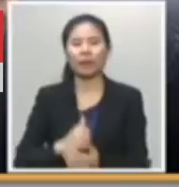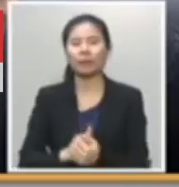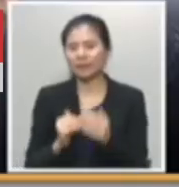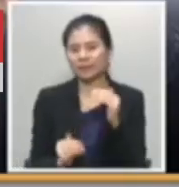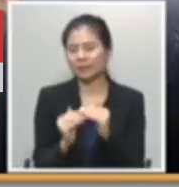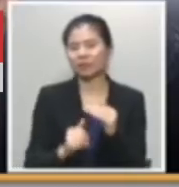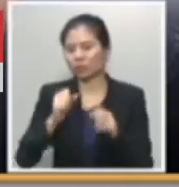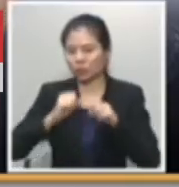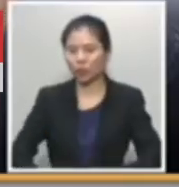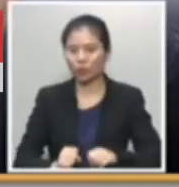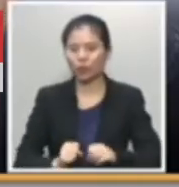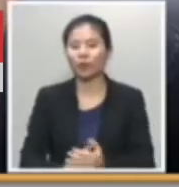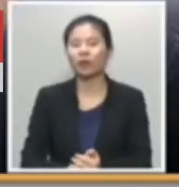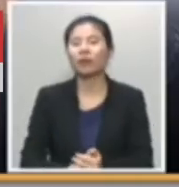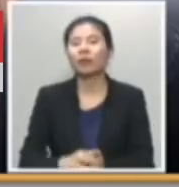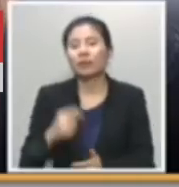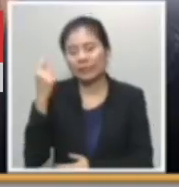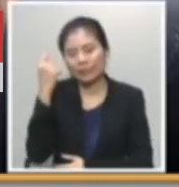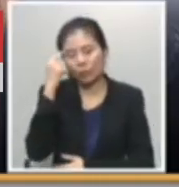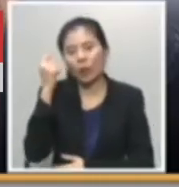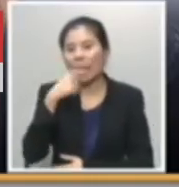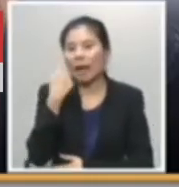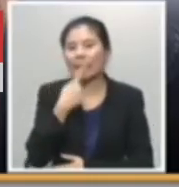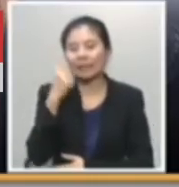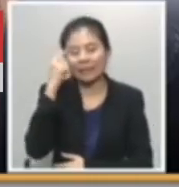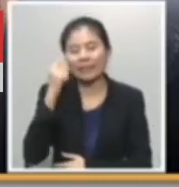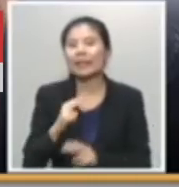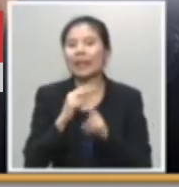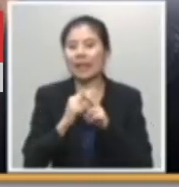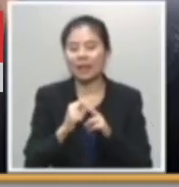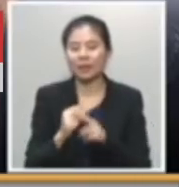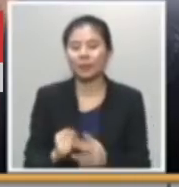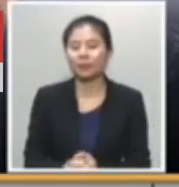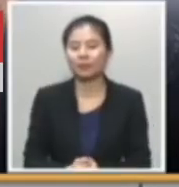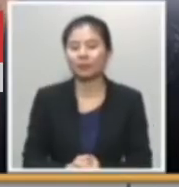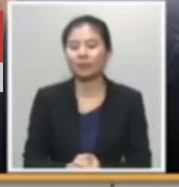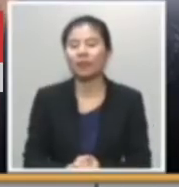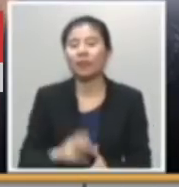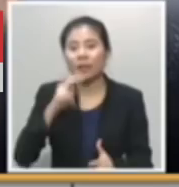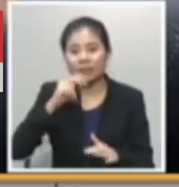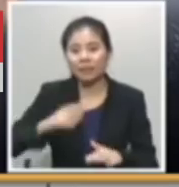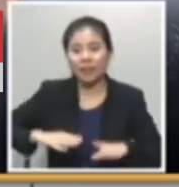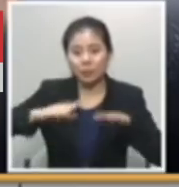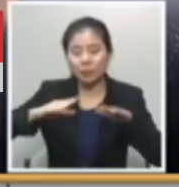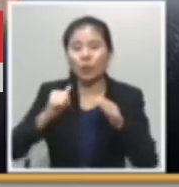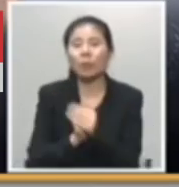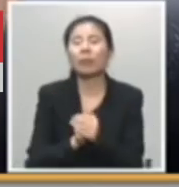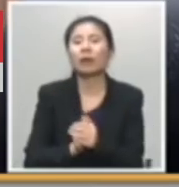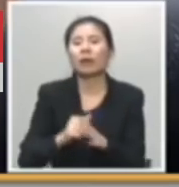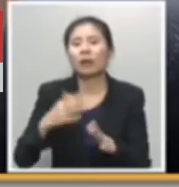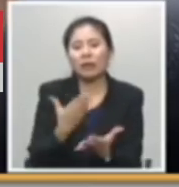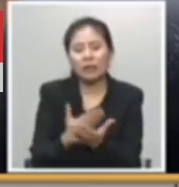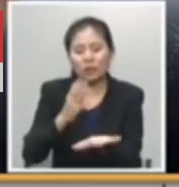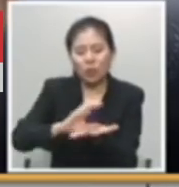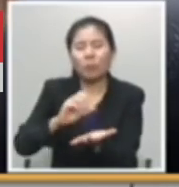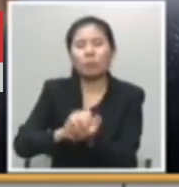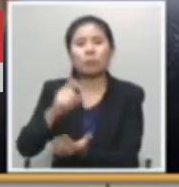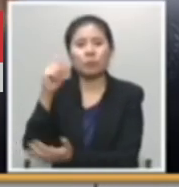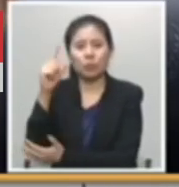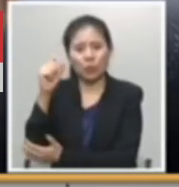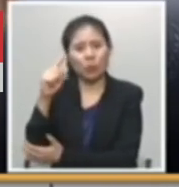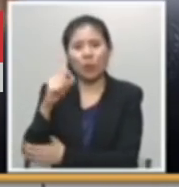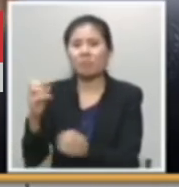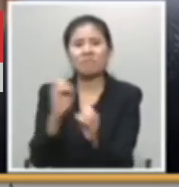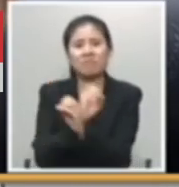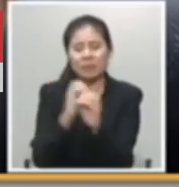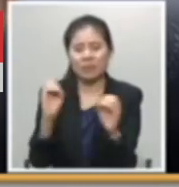เป็นใครท่านคิดเองนะครับผู้ที่มีอนุมัติงบกลางได้งบกลางนะครับน้ำท่วมแทบตายฉุกเฉินไม่มีเงินซื้อไม่มีเงินช่วยดูดิครับ